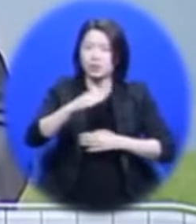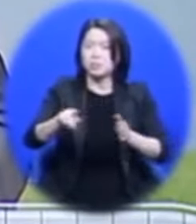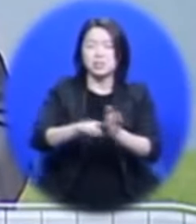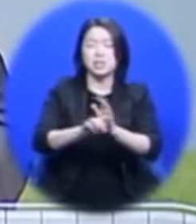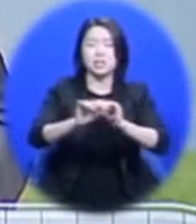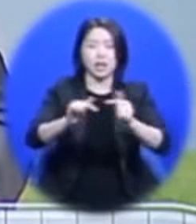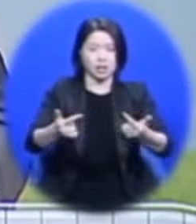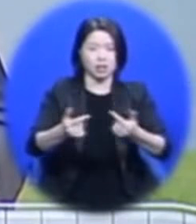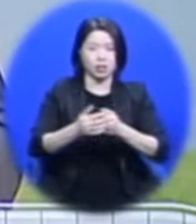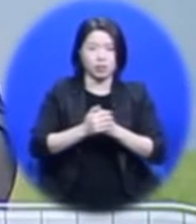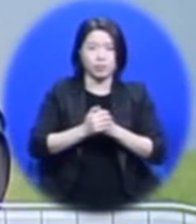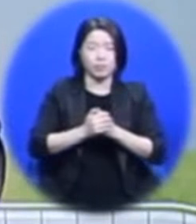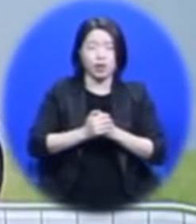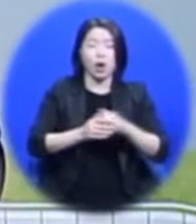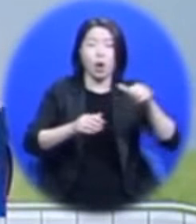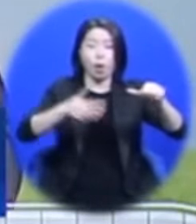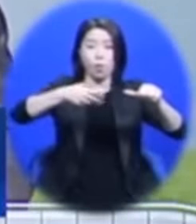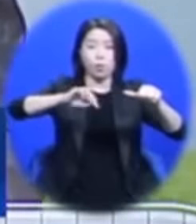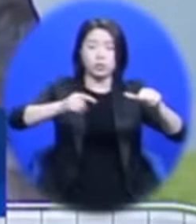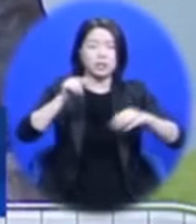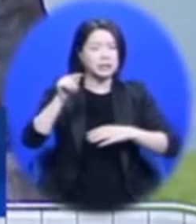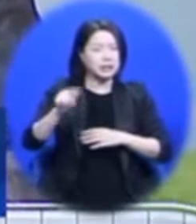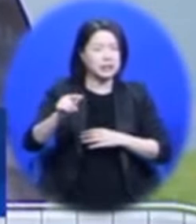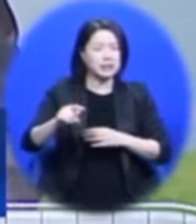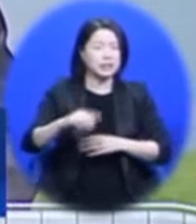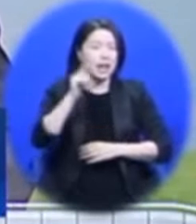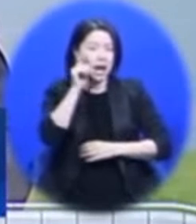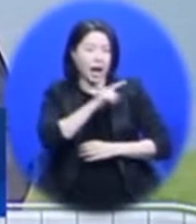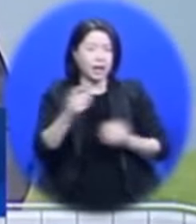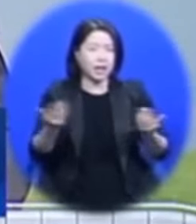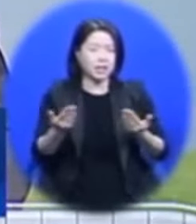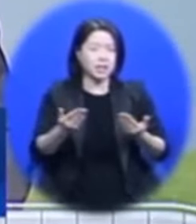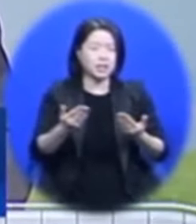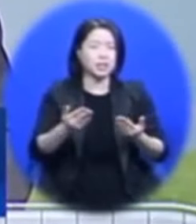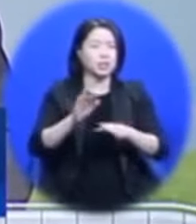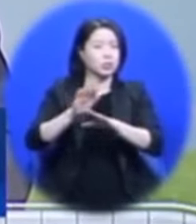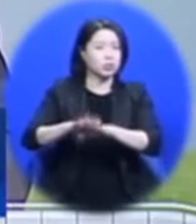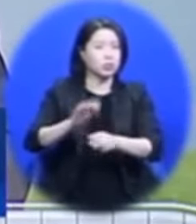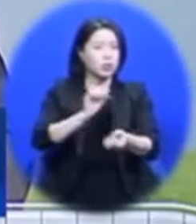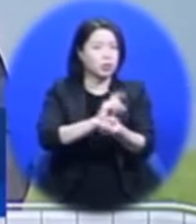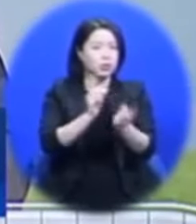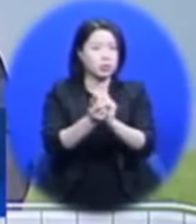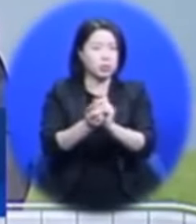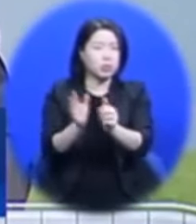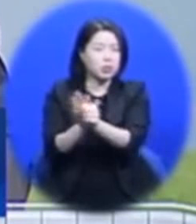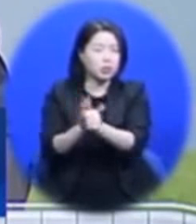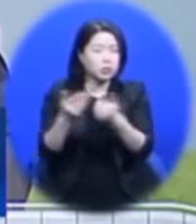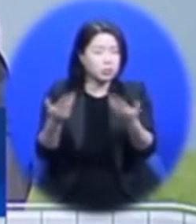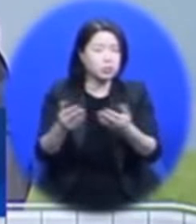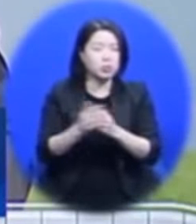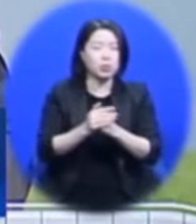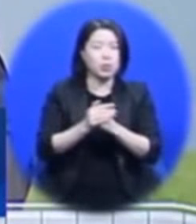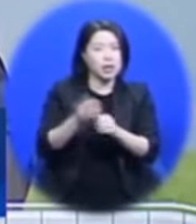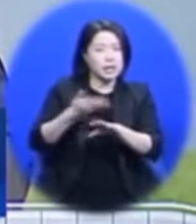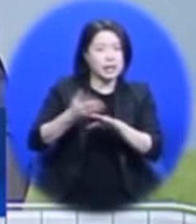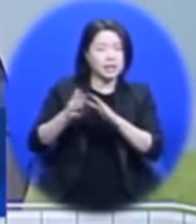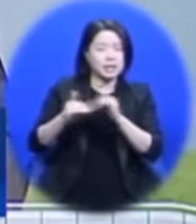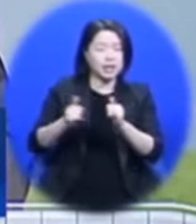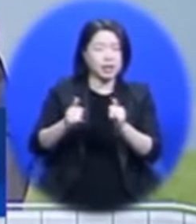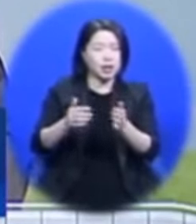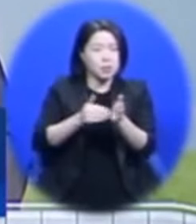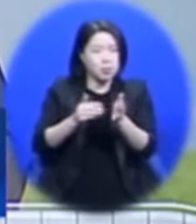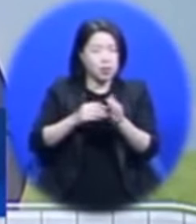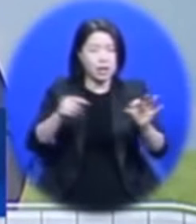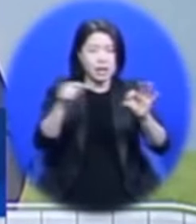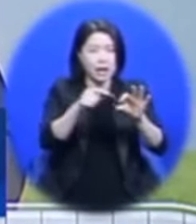않습니다. 5절에 그들은 악한 일을 두고 서로 격려하며 남몰래 올가미를 치려고 모의하며